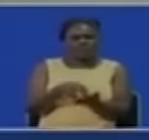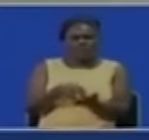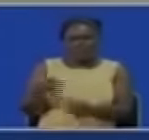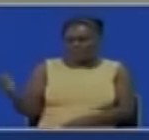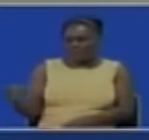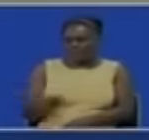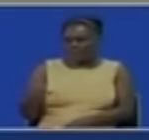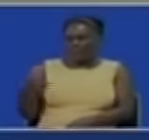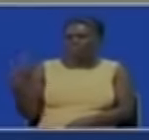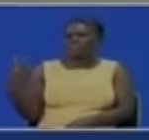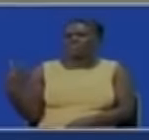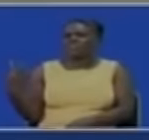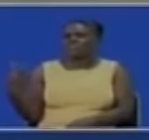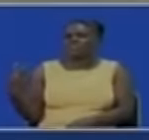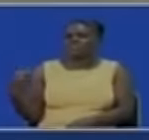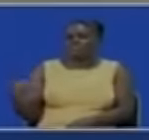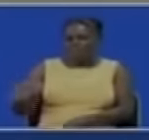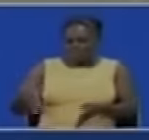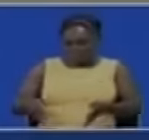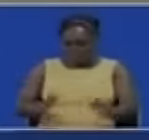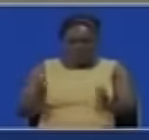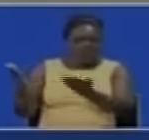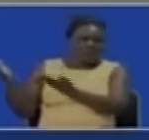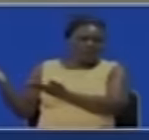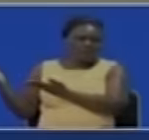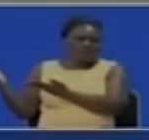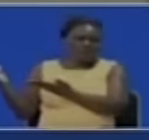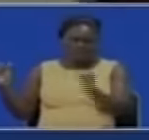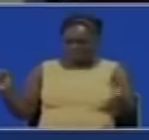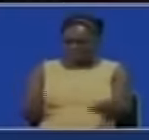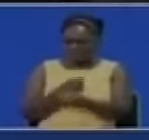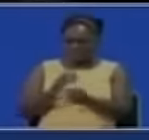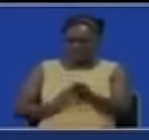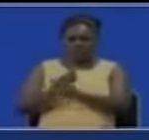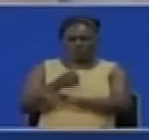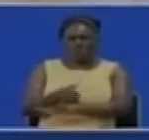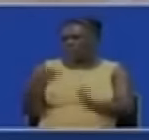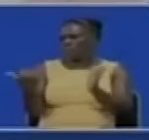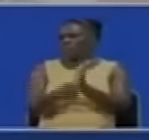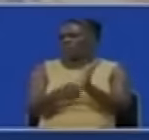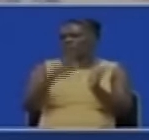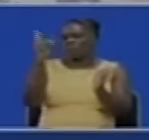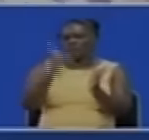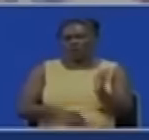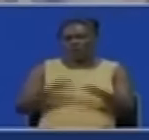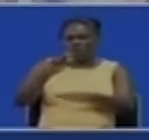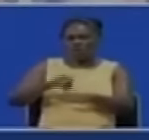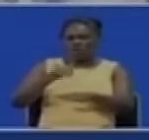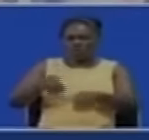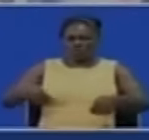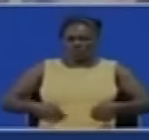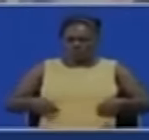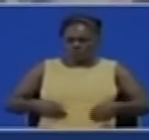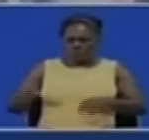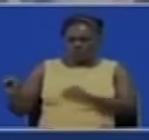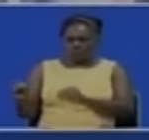takriban miezi mitatu sasa maeneo ya barabara hii ya Moi Drive hayakaliki. kunani. Tunapata tukiita vijana wakuja kutotolea hii